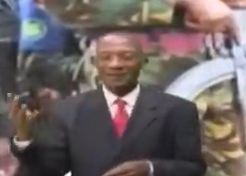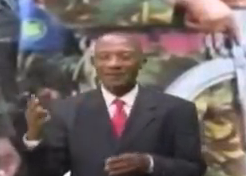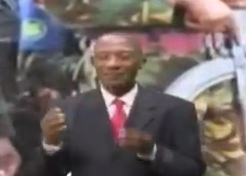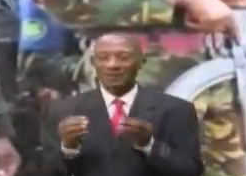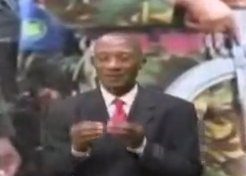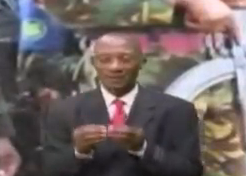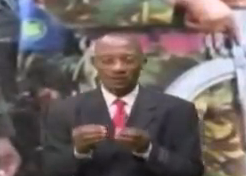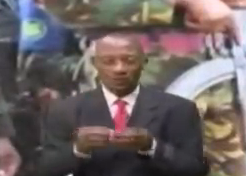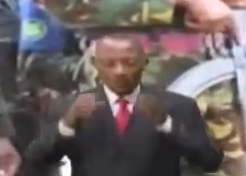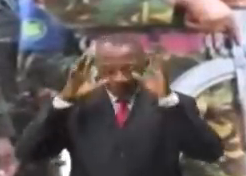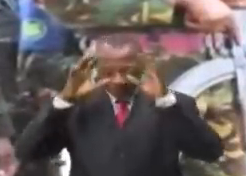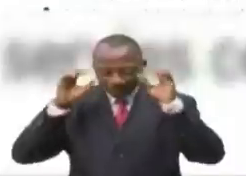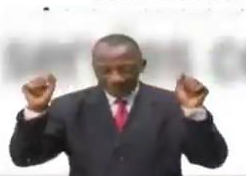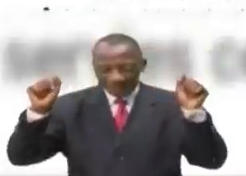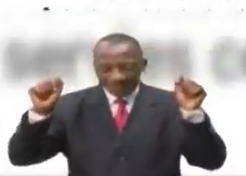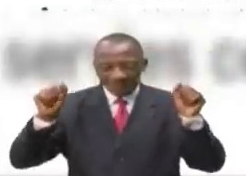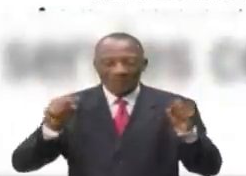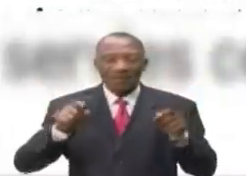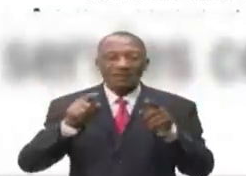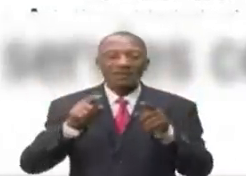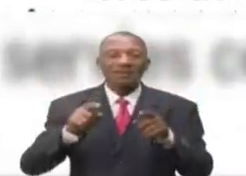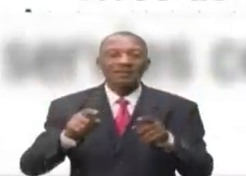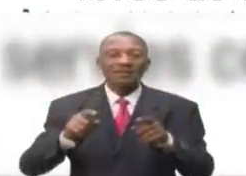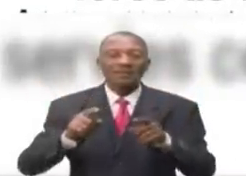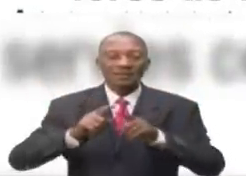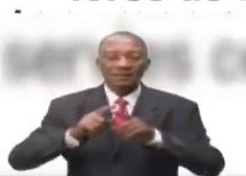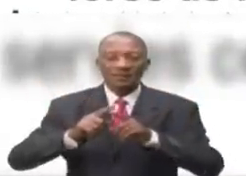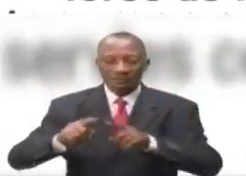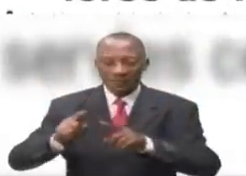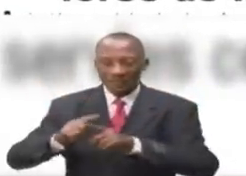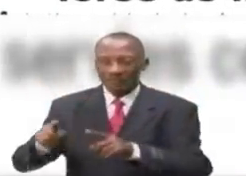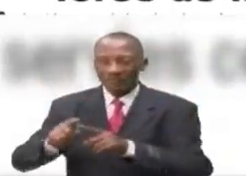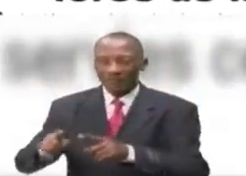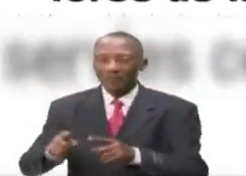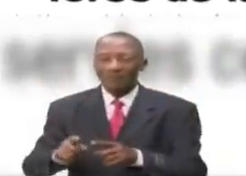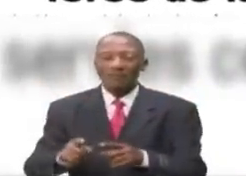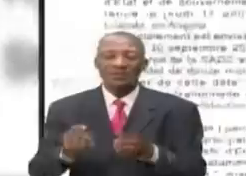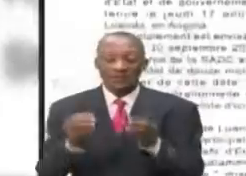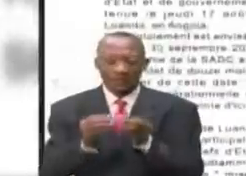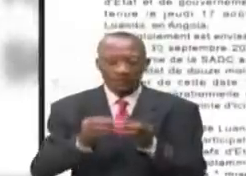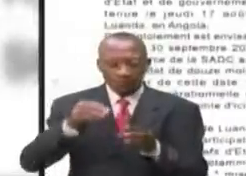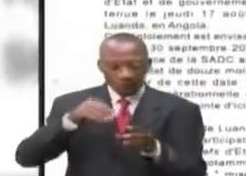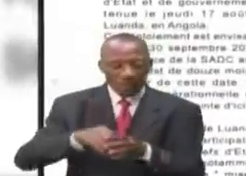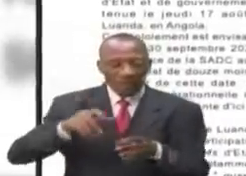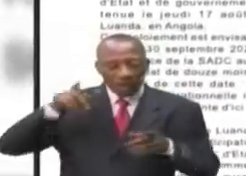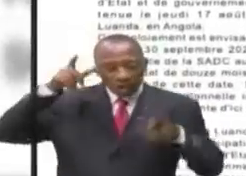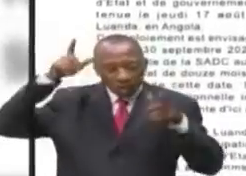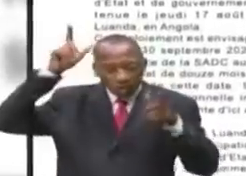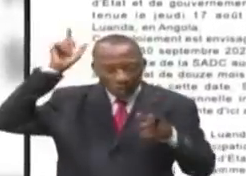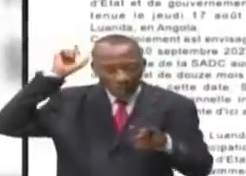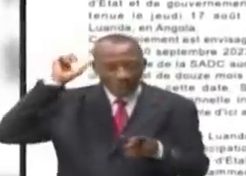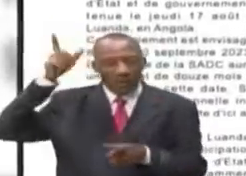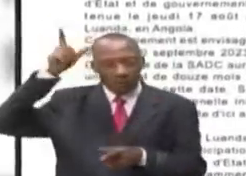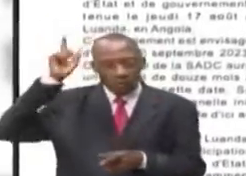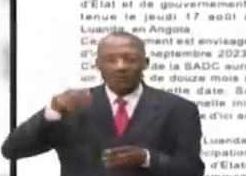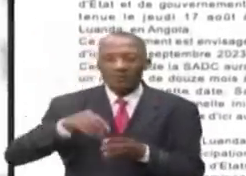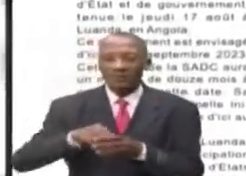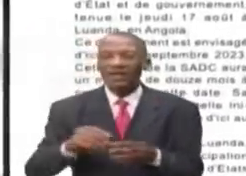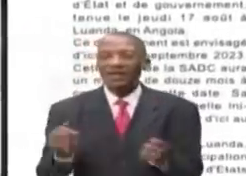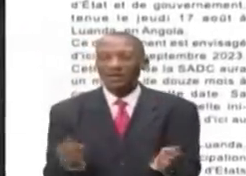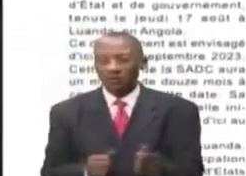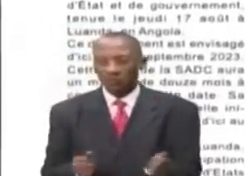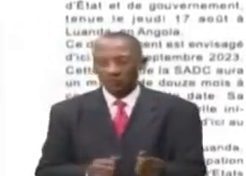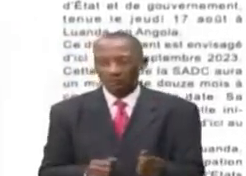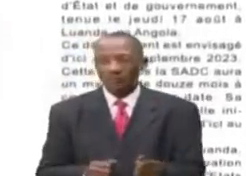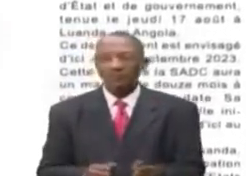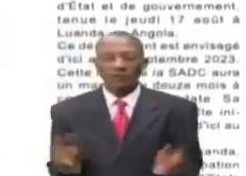d'État et de gouvernement tenue le jeudi 17 août à Luanda en Angola. Cette force aura mandat de 12 mois à